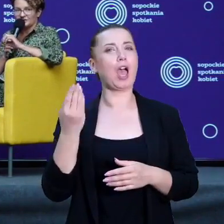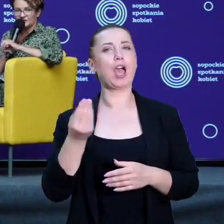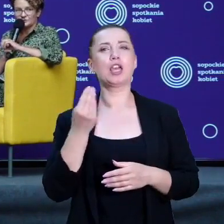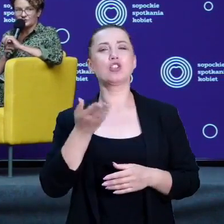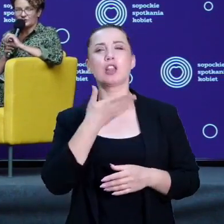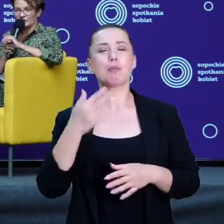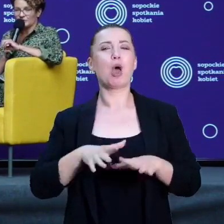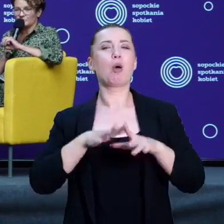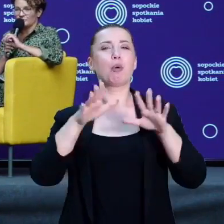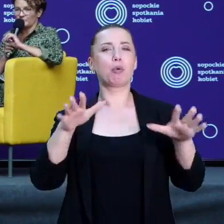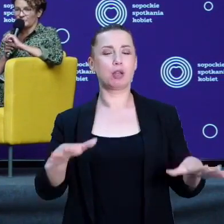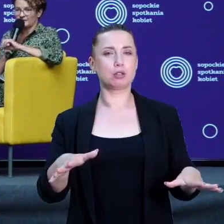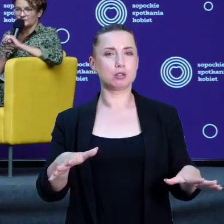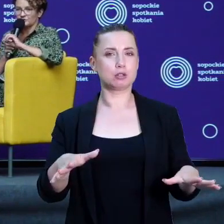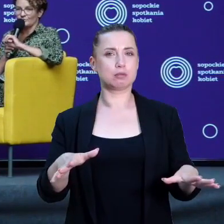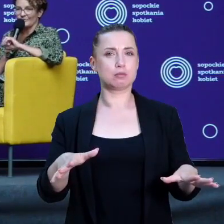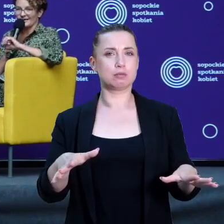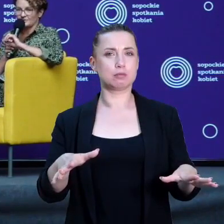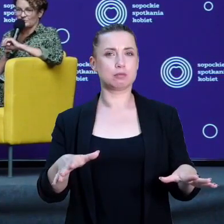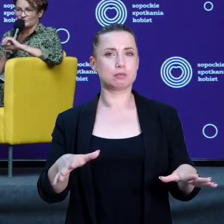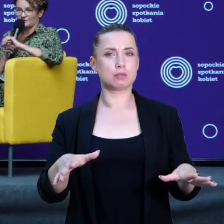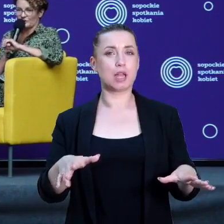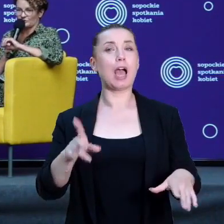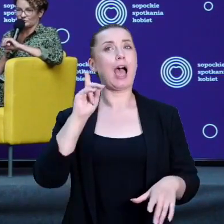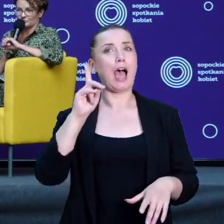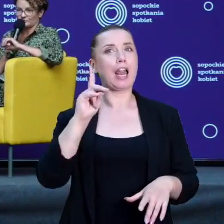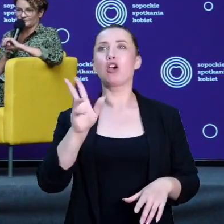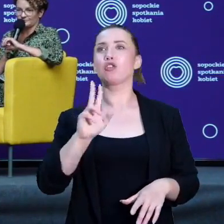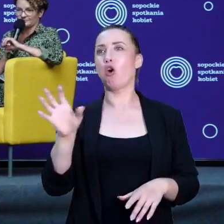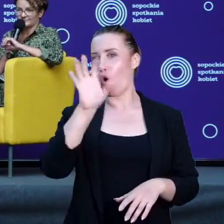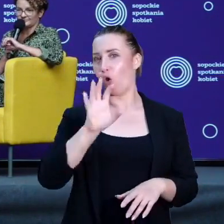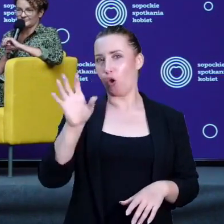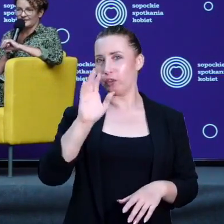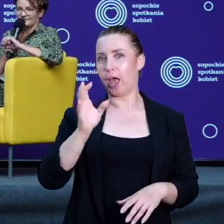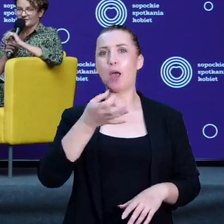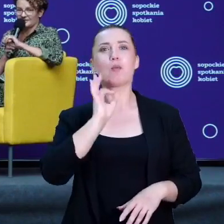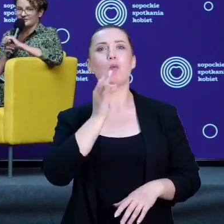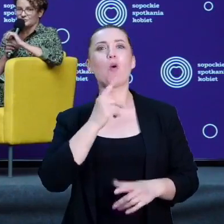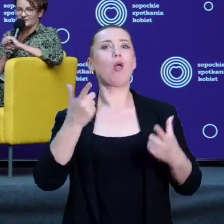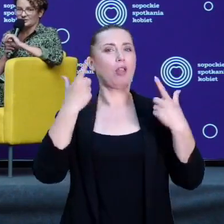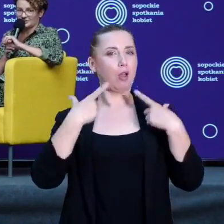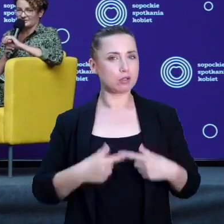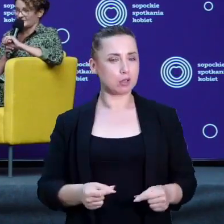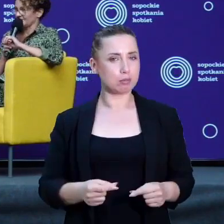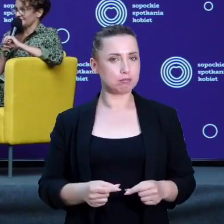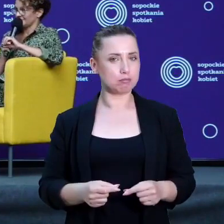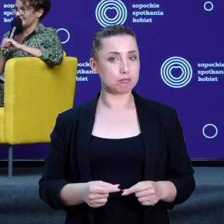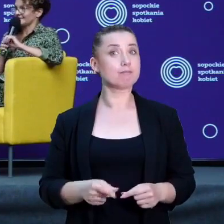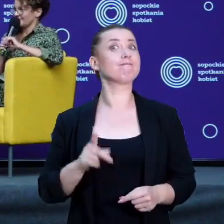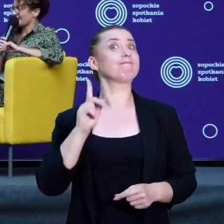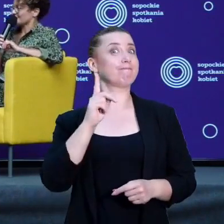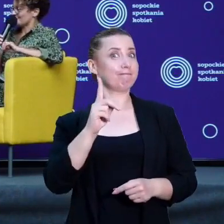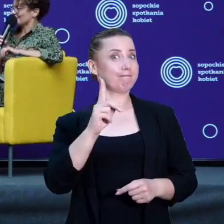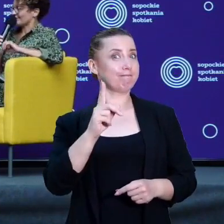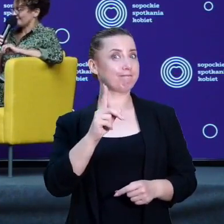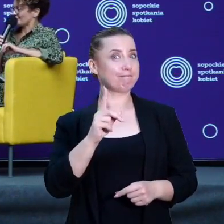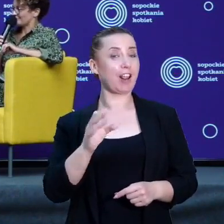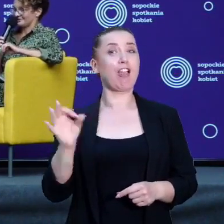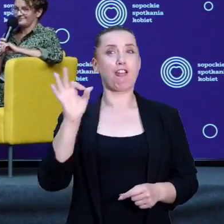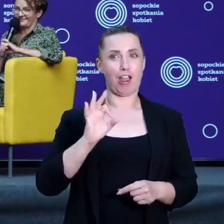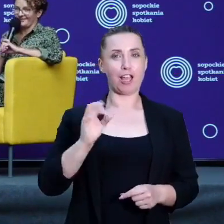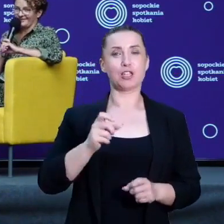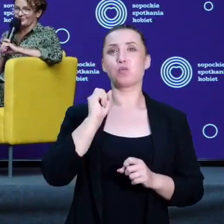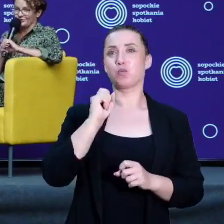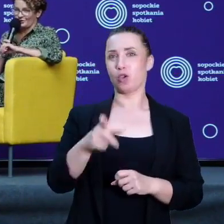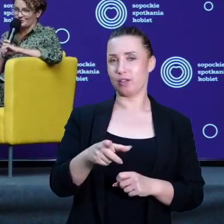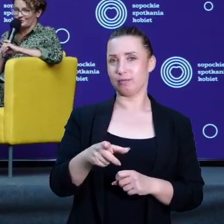uwaga, cieszą się ogromną popularnością bardzo młodych osób. Więc jest, słuchajcie, szansa, że jak te bardzo młode